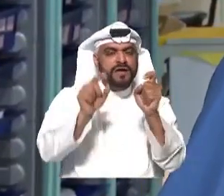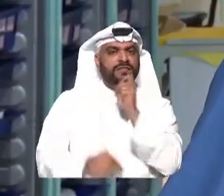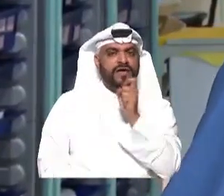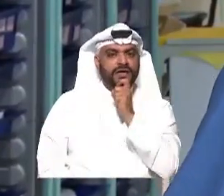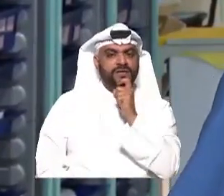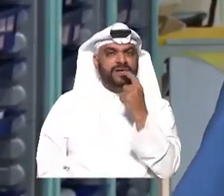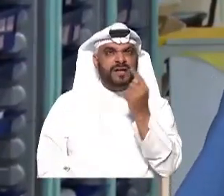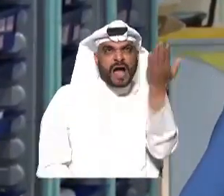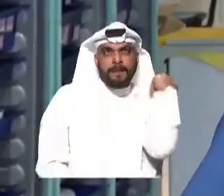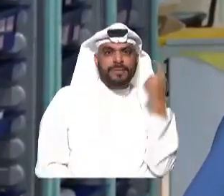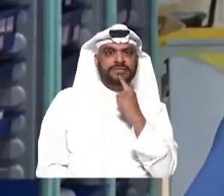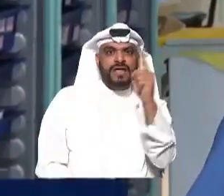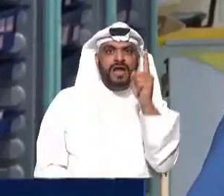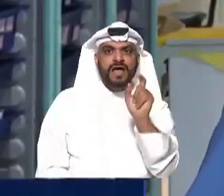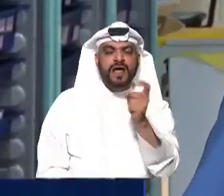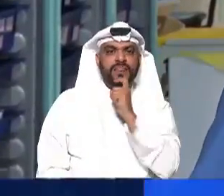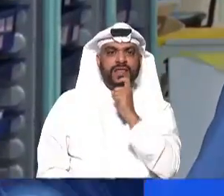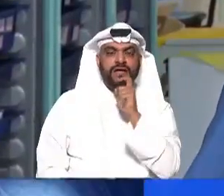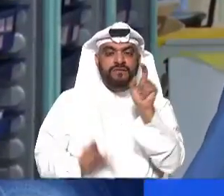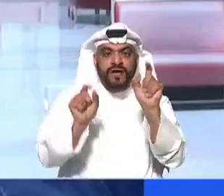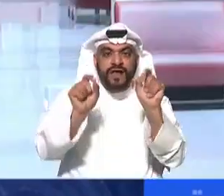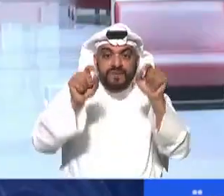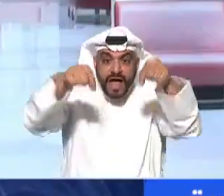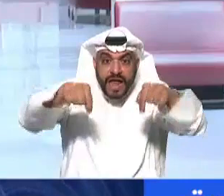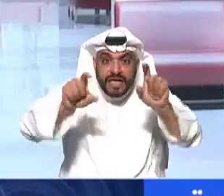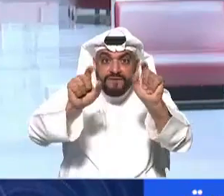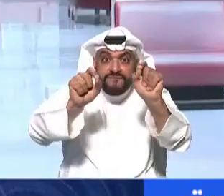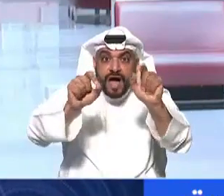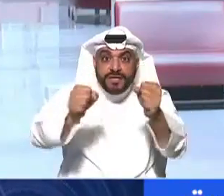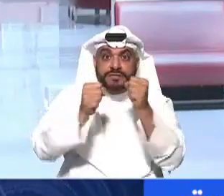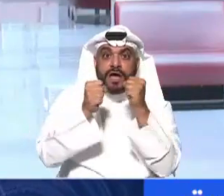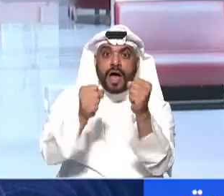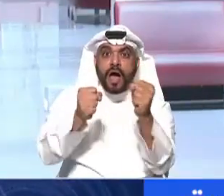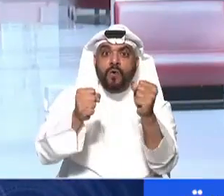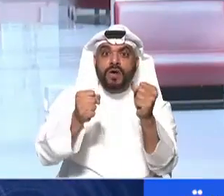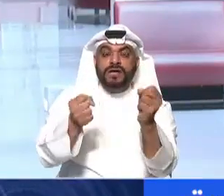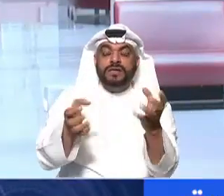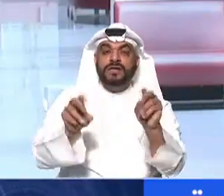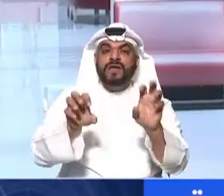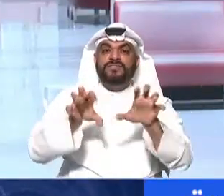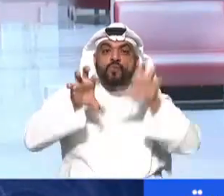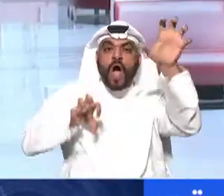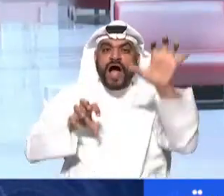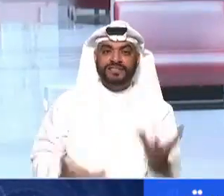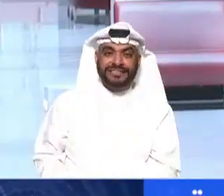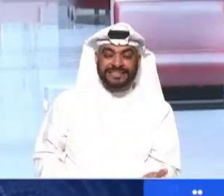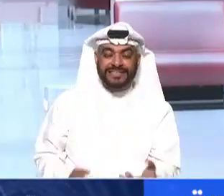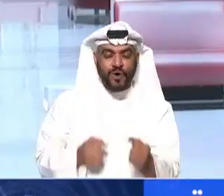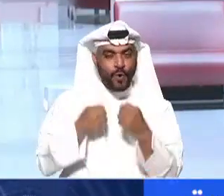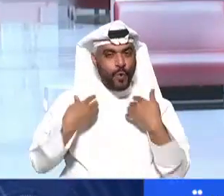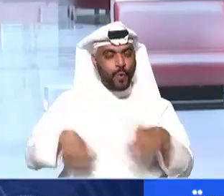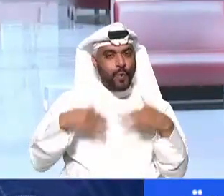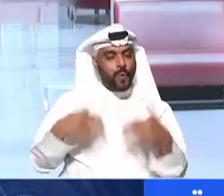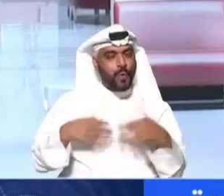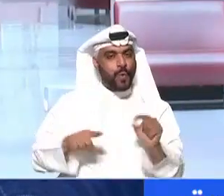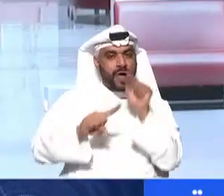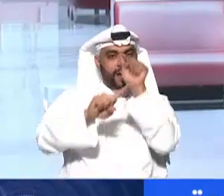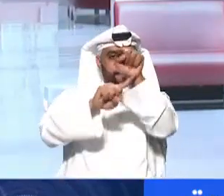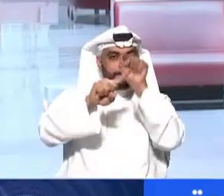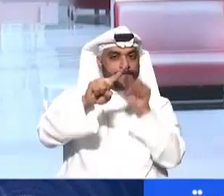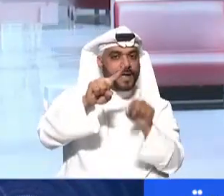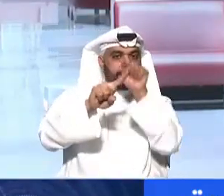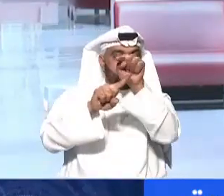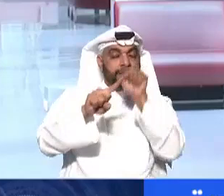وأحيانا يتحسن ويطلع على بيقعد يوم والتاني بيصير بده تنفس صناعي. هي العبرة عفوا في الأرقام الموجودة في العناية المركزة، العناية